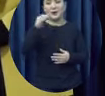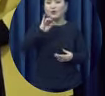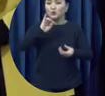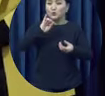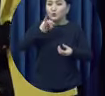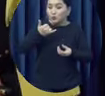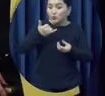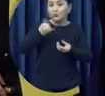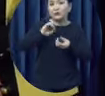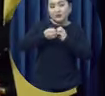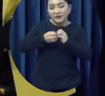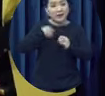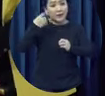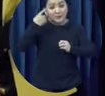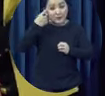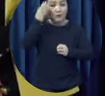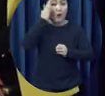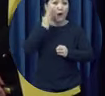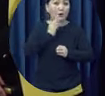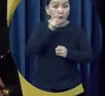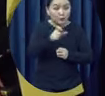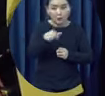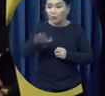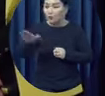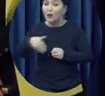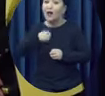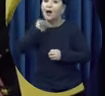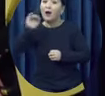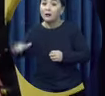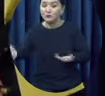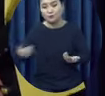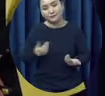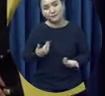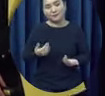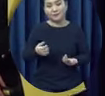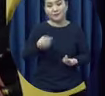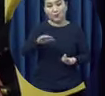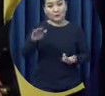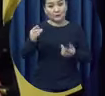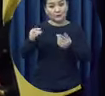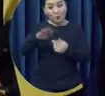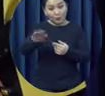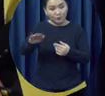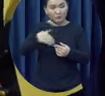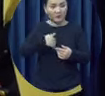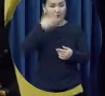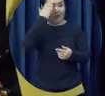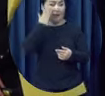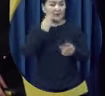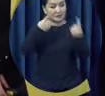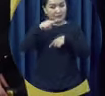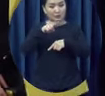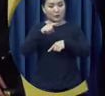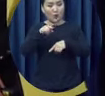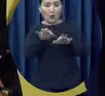эхчүүд маань мэдэхгүй бол өөрөөс нь хүүхдээсээ асуух хэрэгтэй. Хүүхдүүд маань өөрөө магадгүй эцэг эхээсээ илүү компьютерийн мэдлэгтэй байж болно,